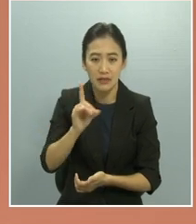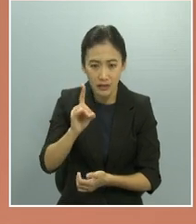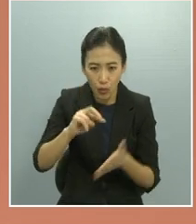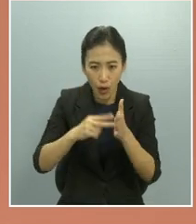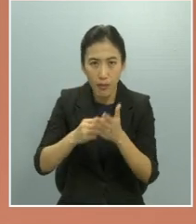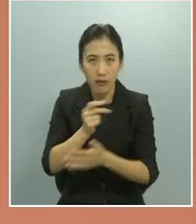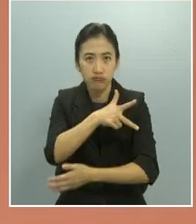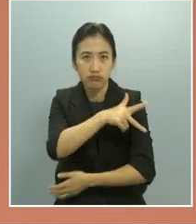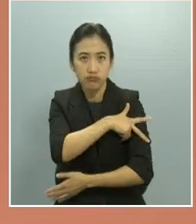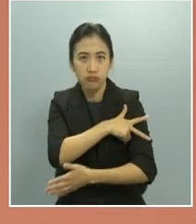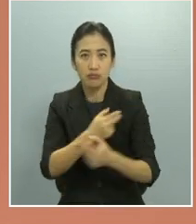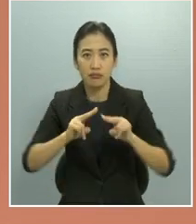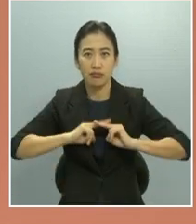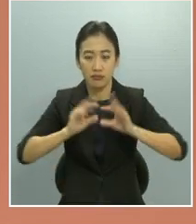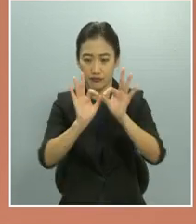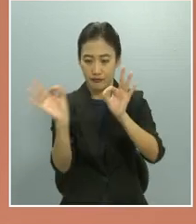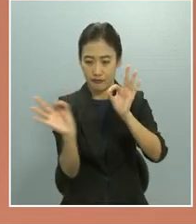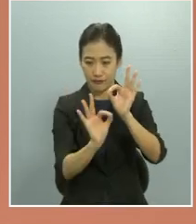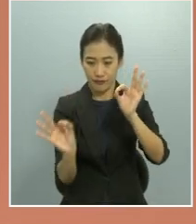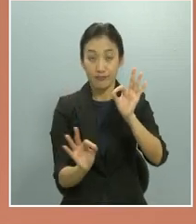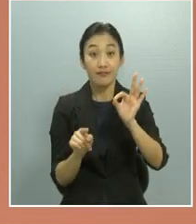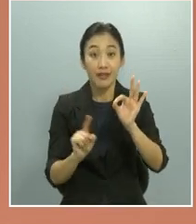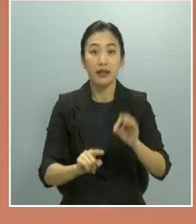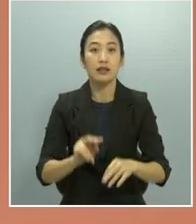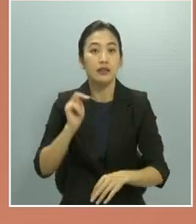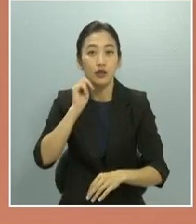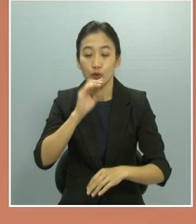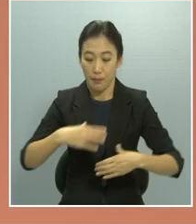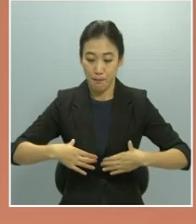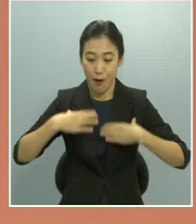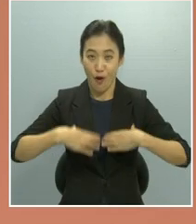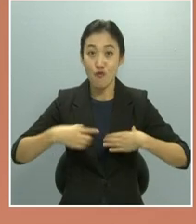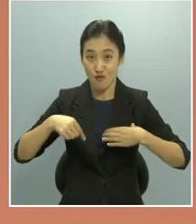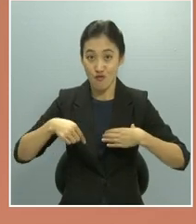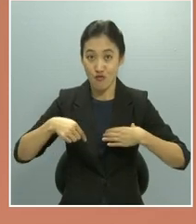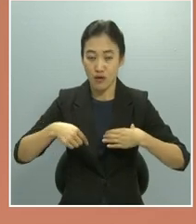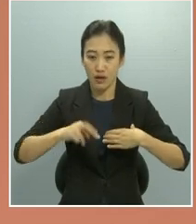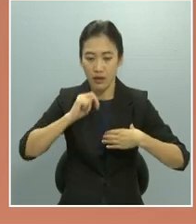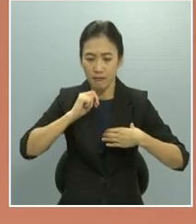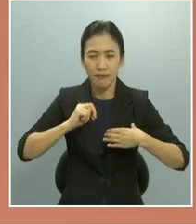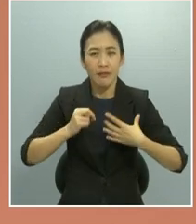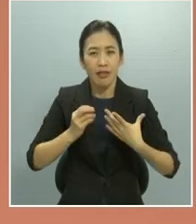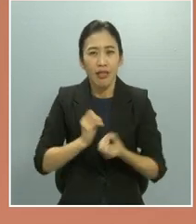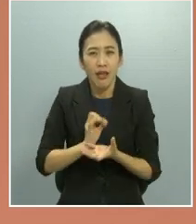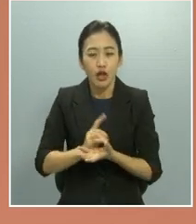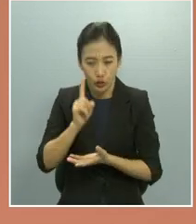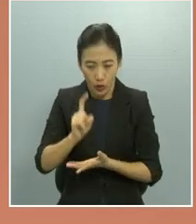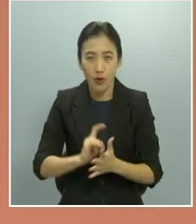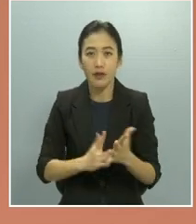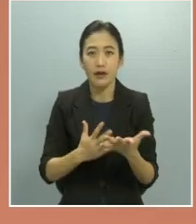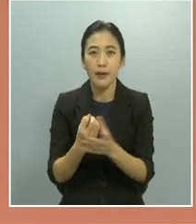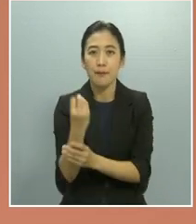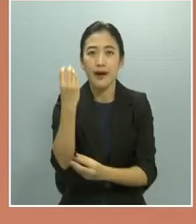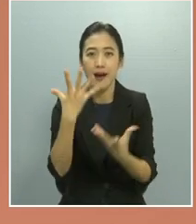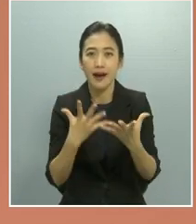สีเศรษฐีความสุขเขียนว่าน้ำท่วมปอดแนะนำให้ดื่มชาสมุนไพรที่ต้มจากขิงข่าตะไคร้ใบมะกรูดกระชายขาวแบบ